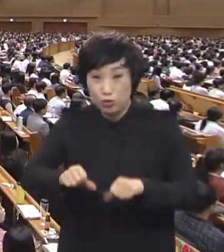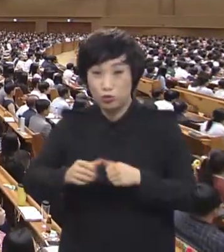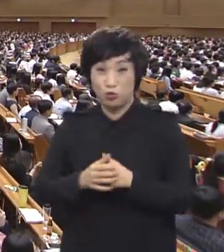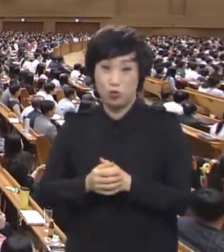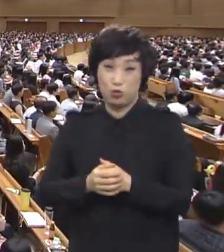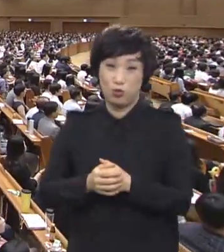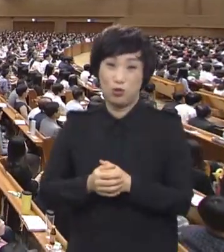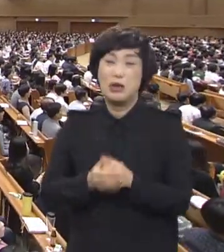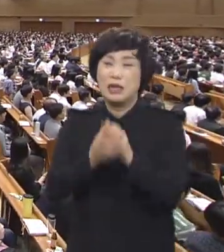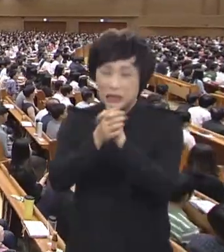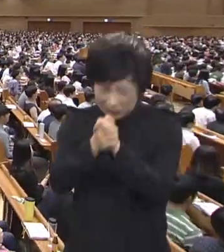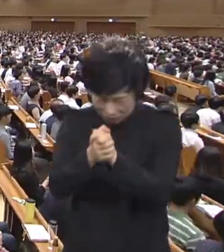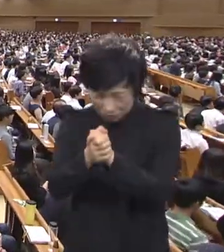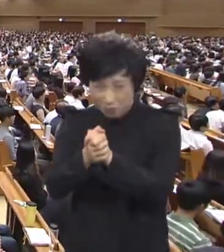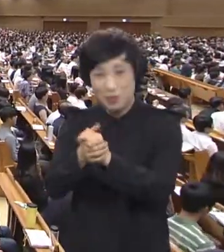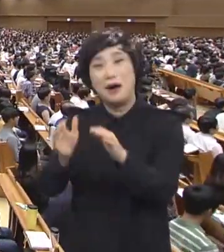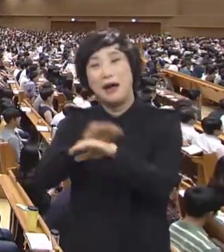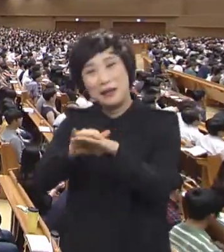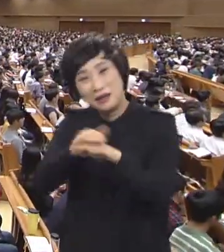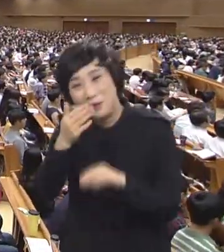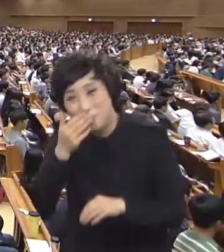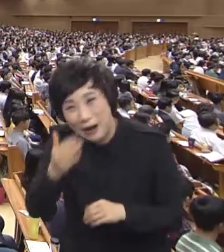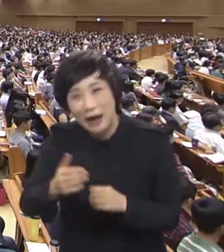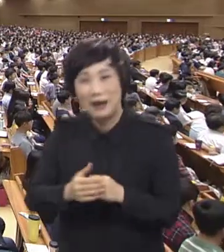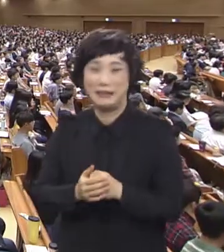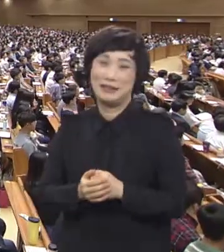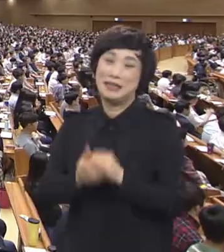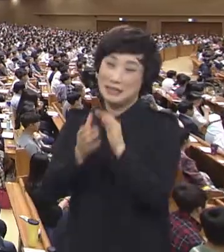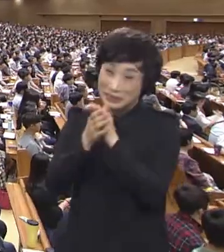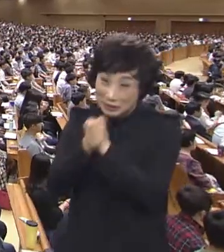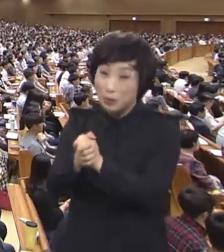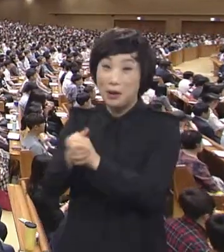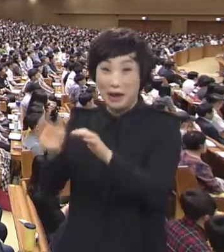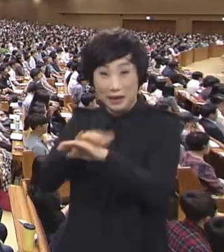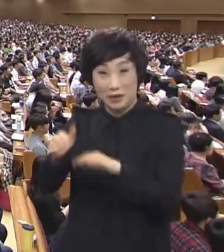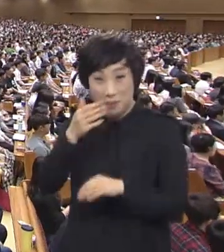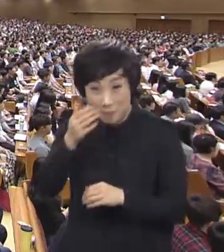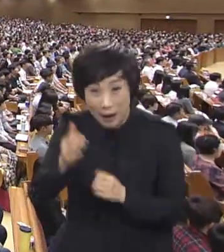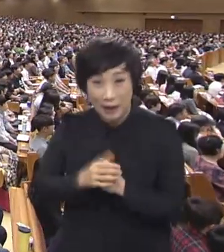기도로 해결한다 기도로 해결한다